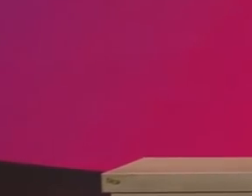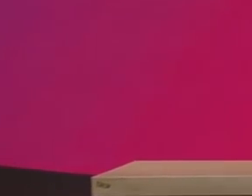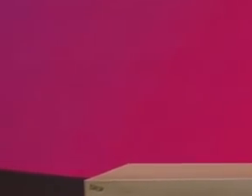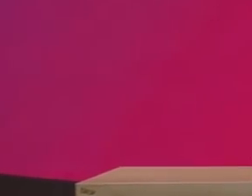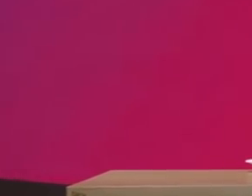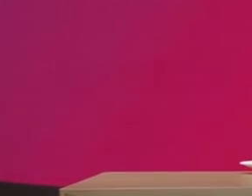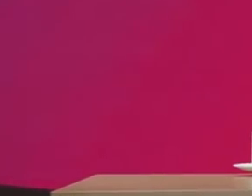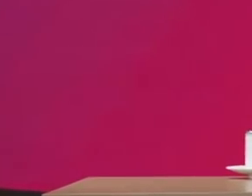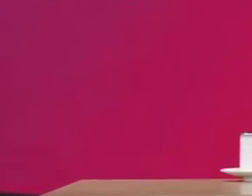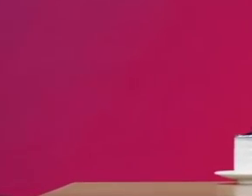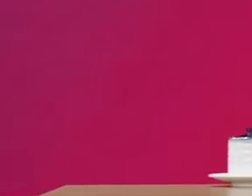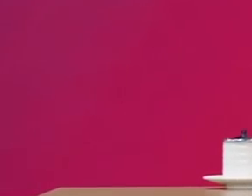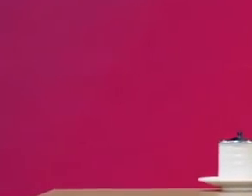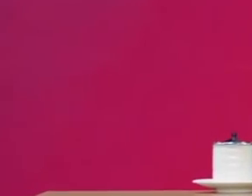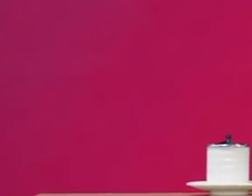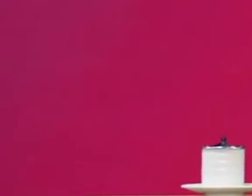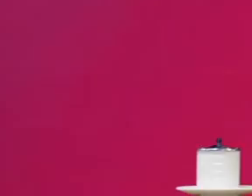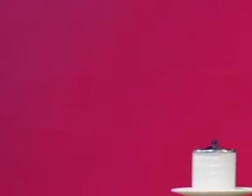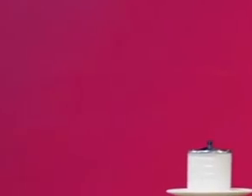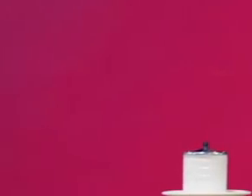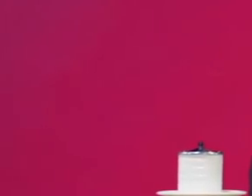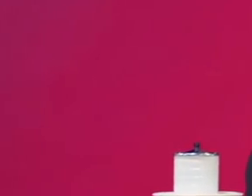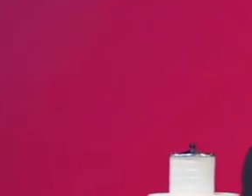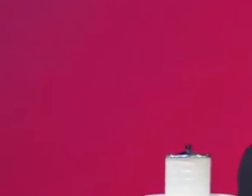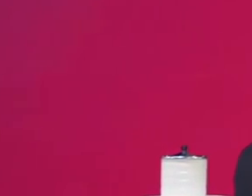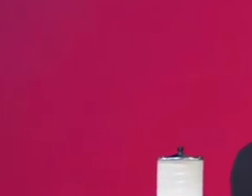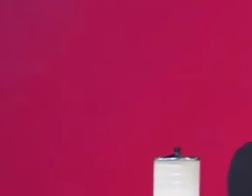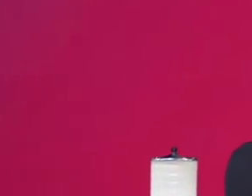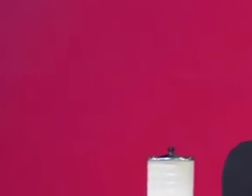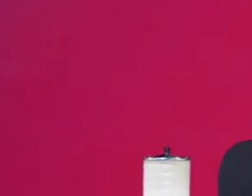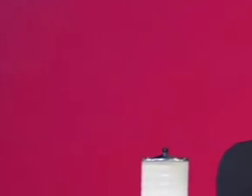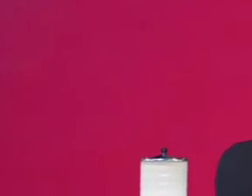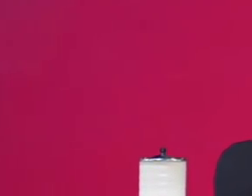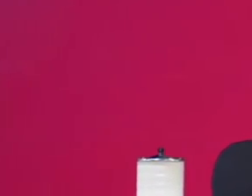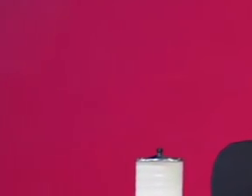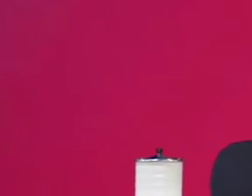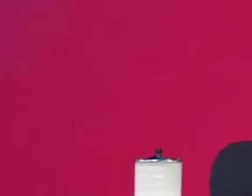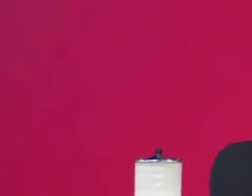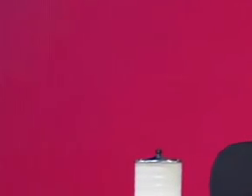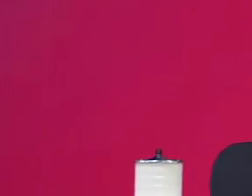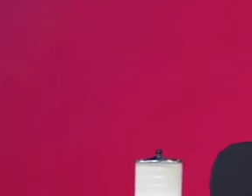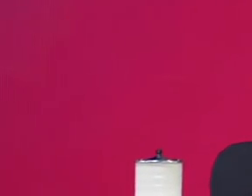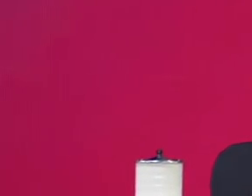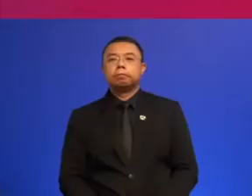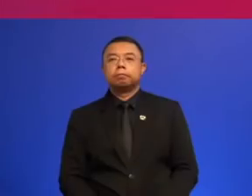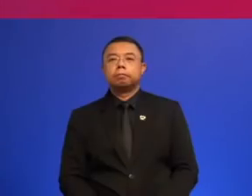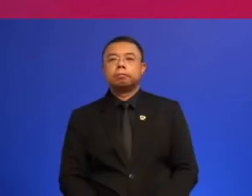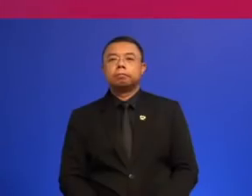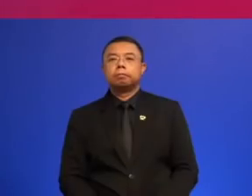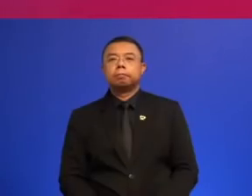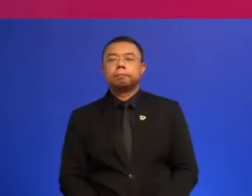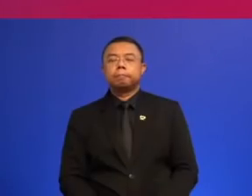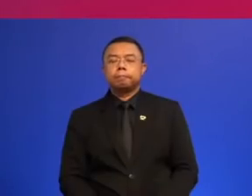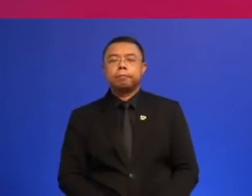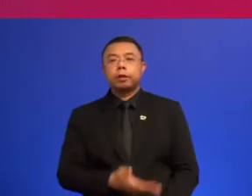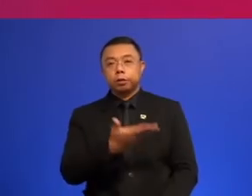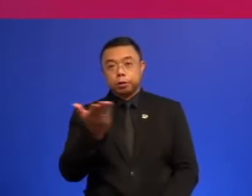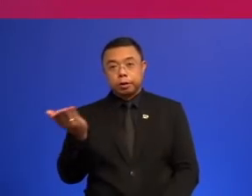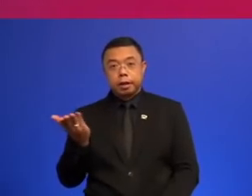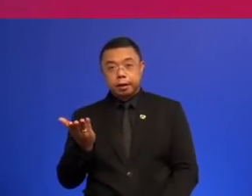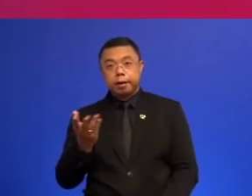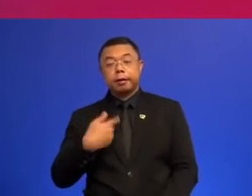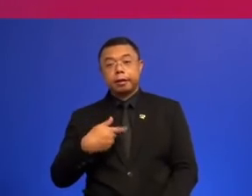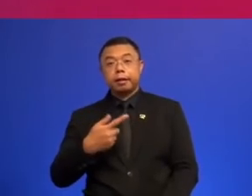Mari saudara yang dikasihi Tuhan, kita bersama-sama mengucap syukur di hadapan Tuhan. Saudara yang hadir di sini maupun